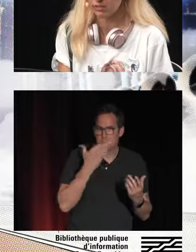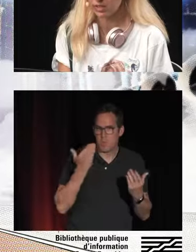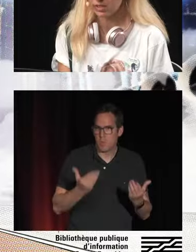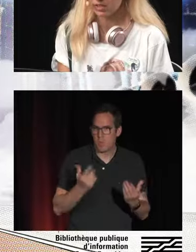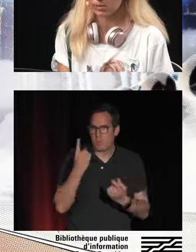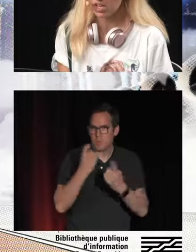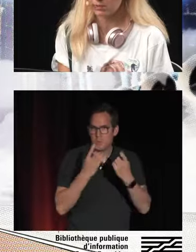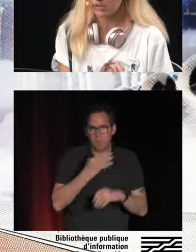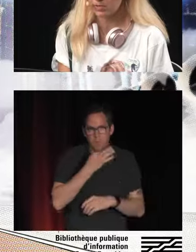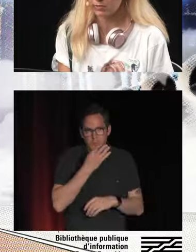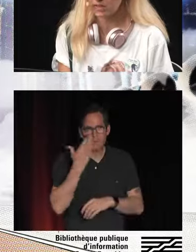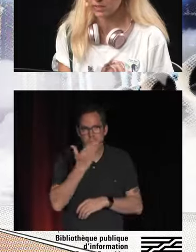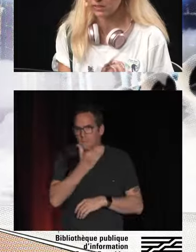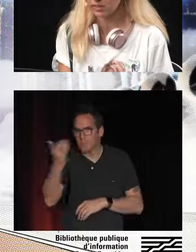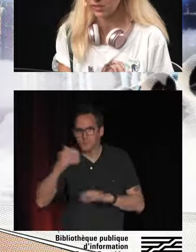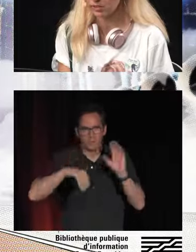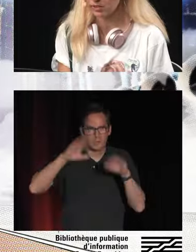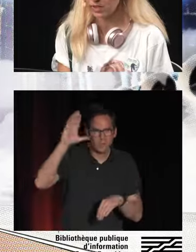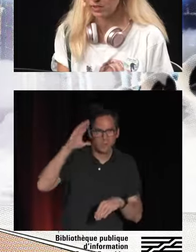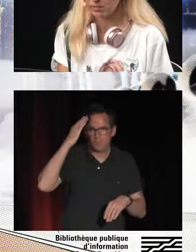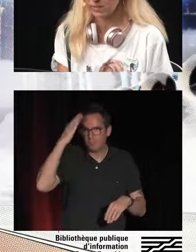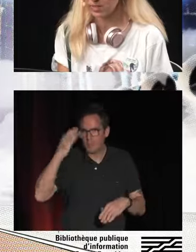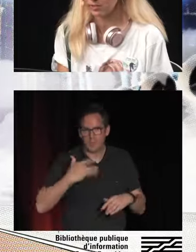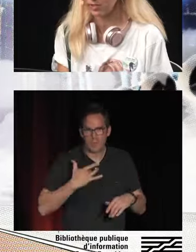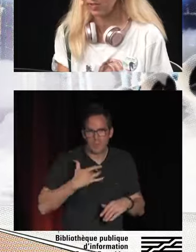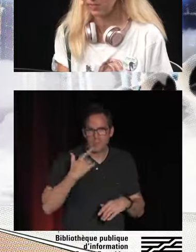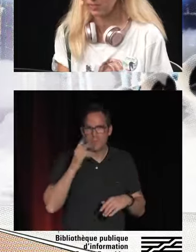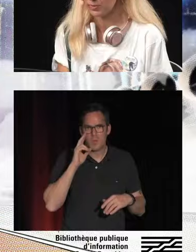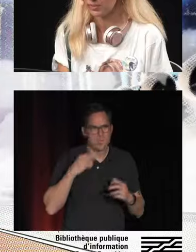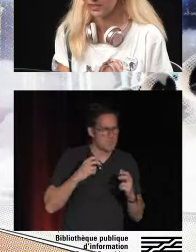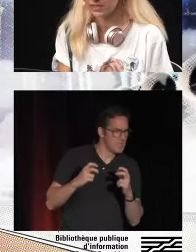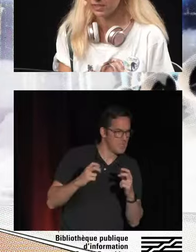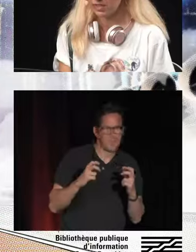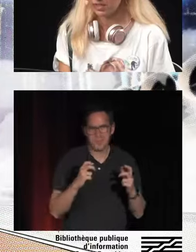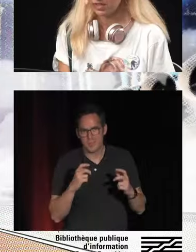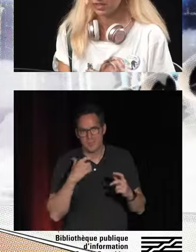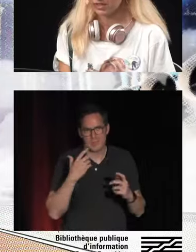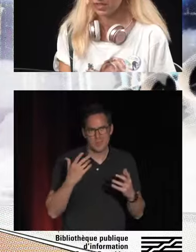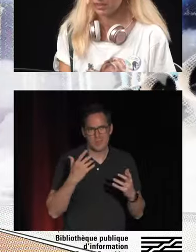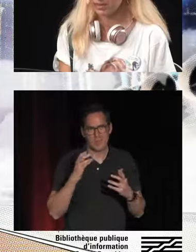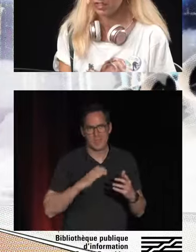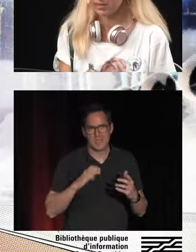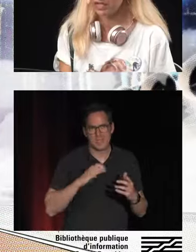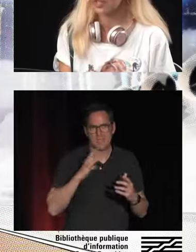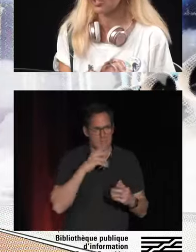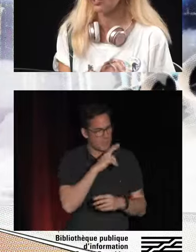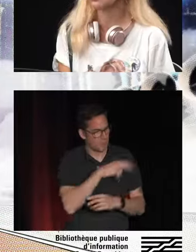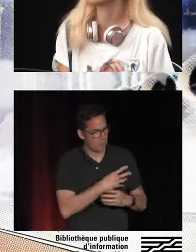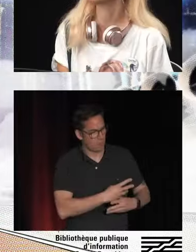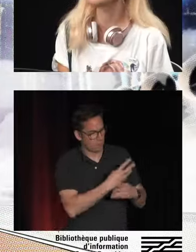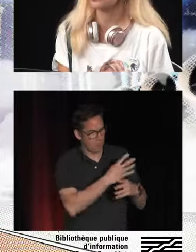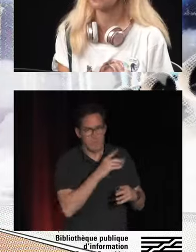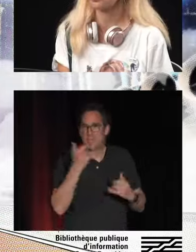interactif. Hein, donc si jamais, levez la main. Parce que je vais peut-être pas forcément avoir la possibilité de les lire dans le chat. Mais peut-être les